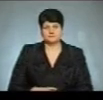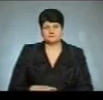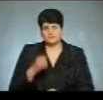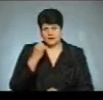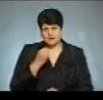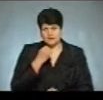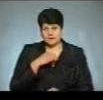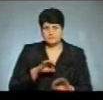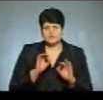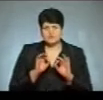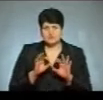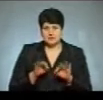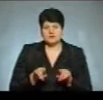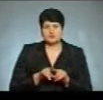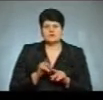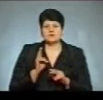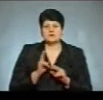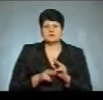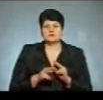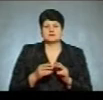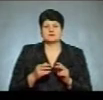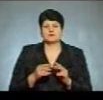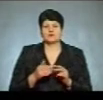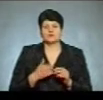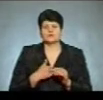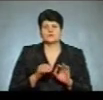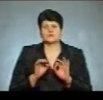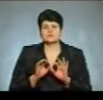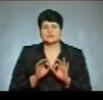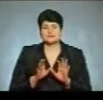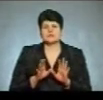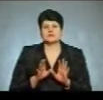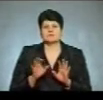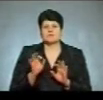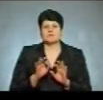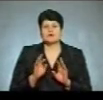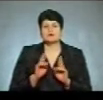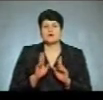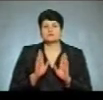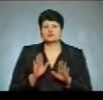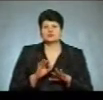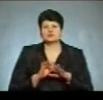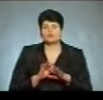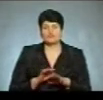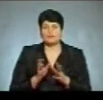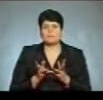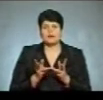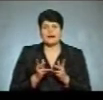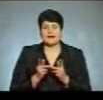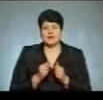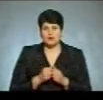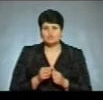Дякую вам за роз'яснення. І також на завершення нашого ефіру хочу, щоб ви розказали безпосередньо, як буде проводитися перерахунок